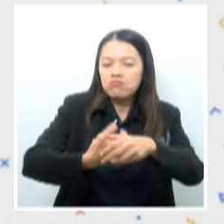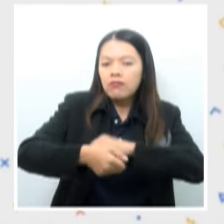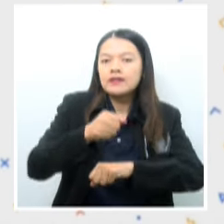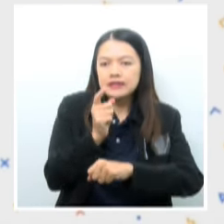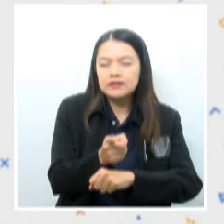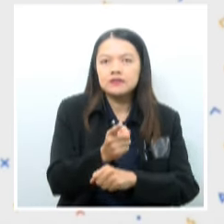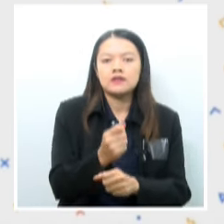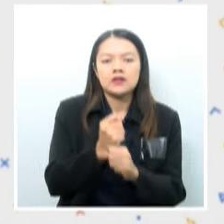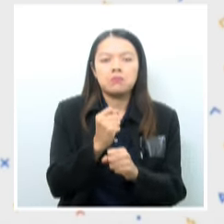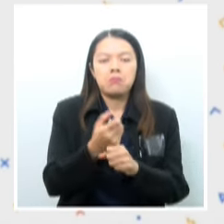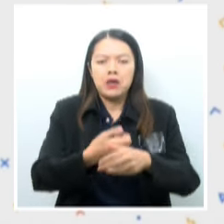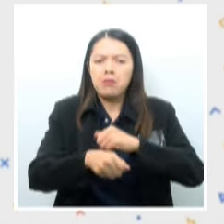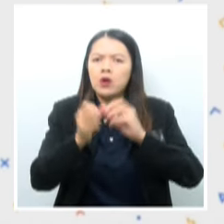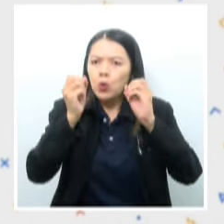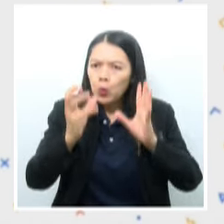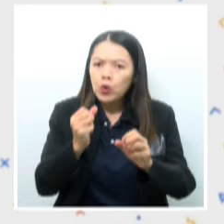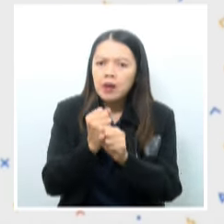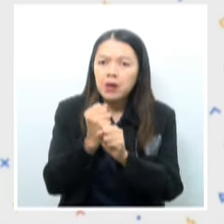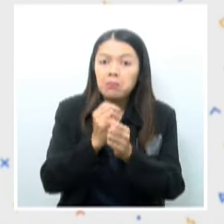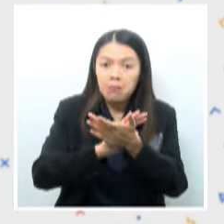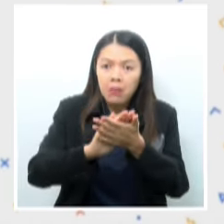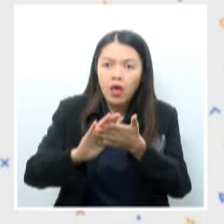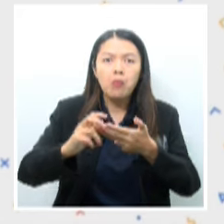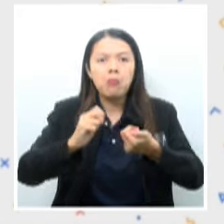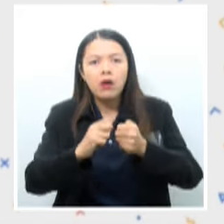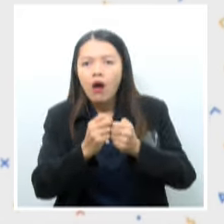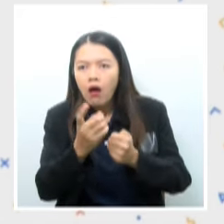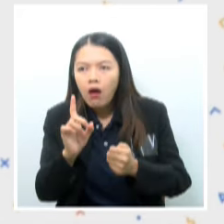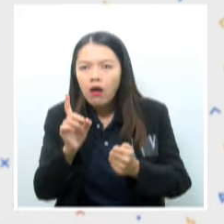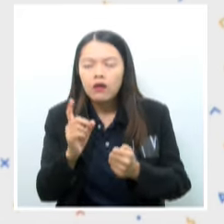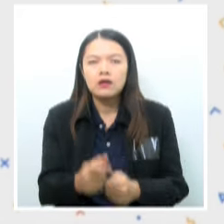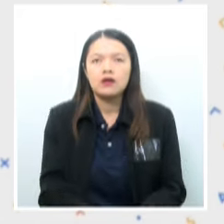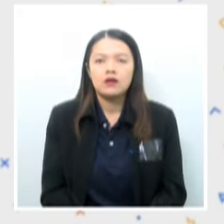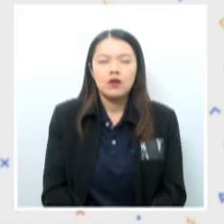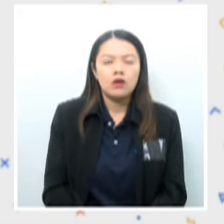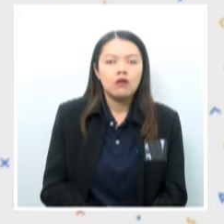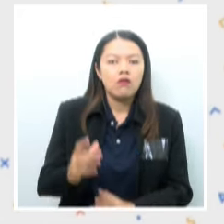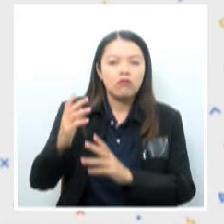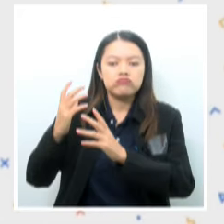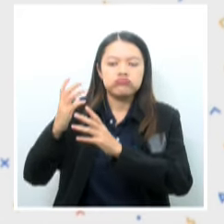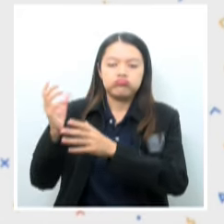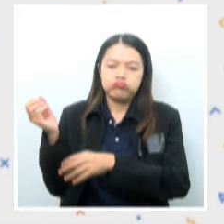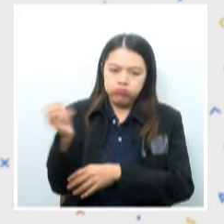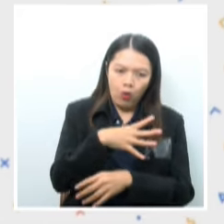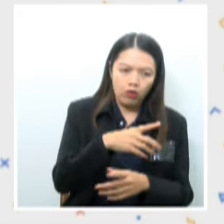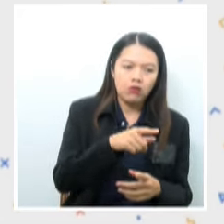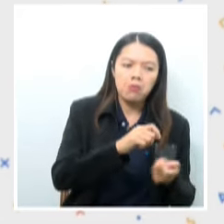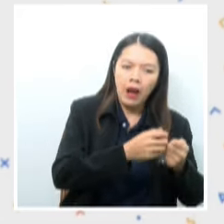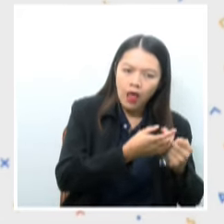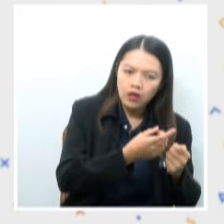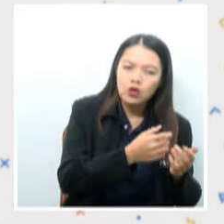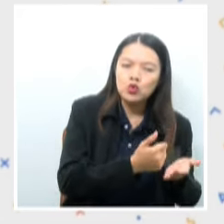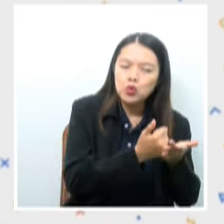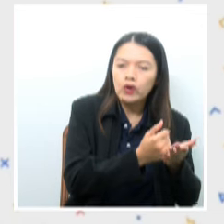จากการปฏิบัติของครูแล้วมันเกิดปัญหานะครับก็นำสิ่งเหล่านั้นนะครับย้อนกลับขึ้นมาที่สปท.นะครับพื้น